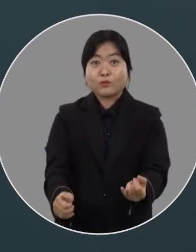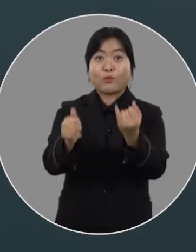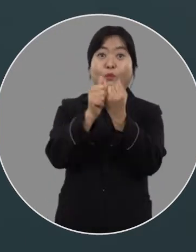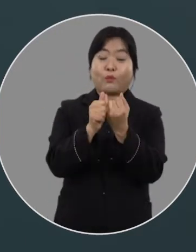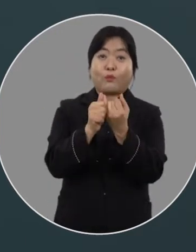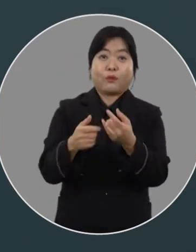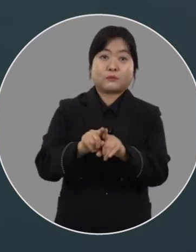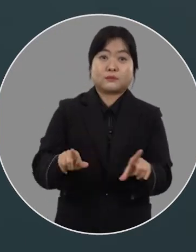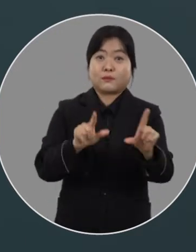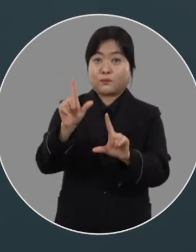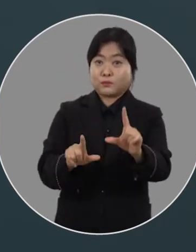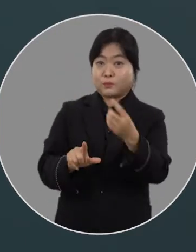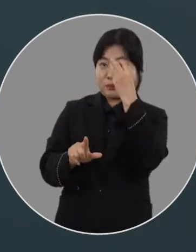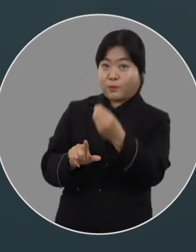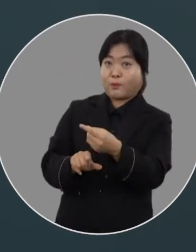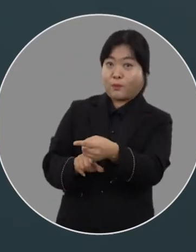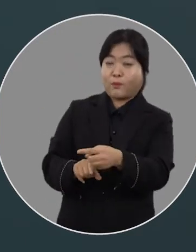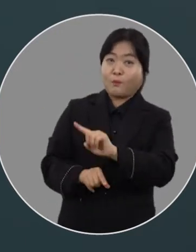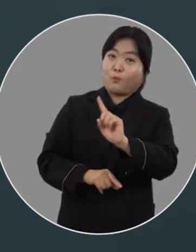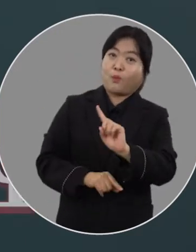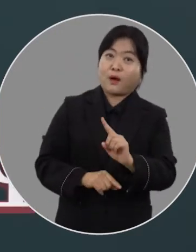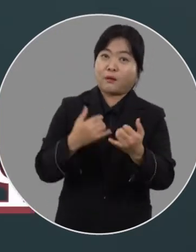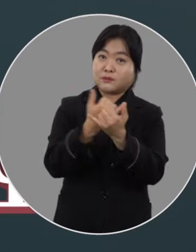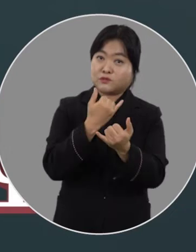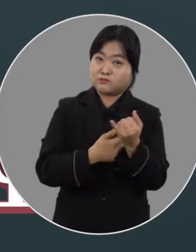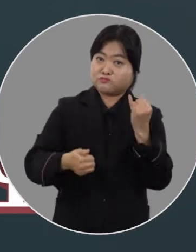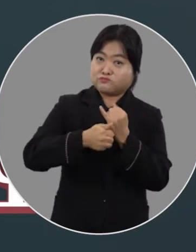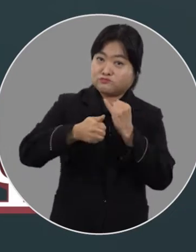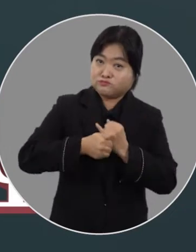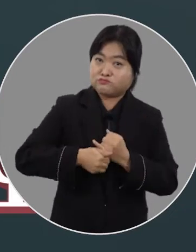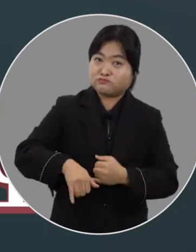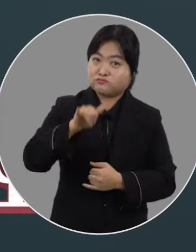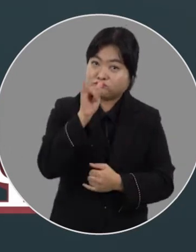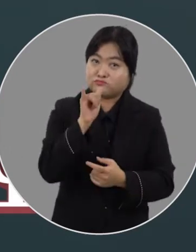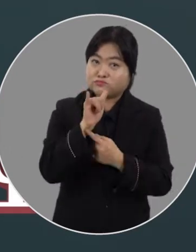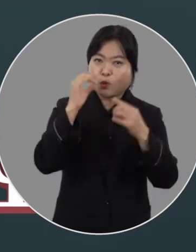하나로 결혼을 해가면서 살아가는 모습을 보면서 저들은